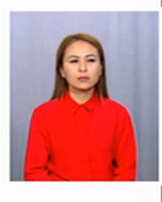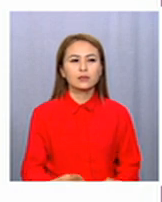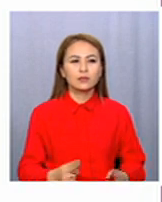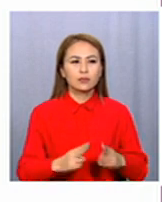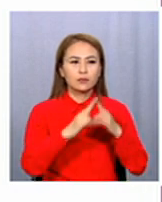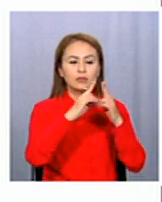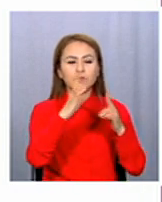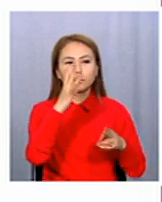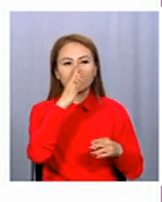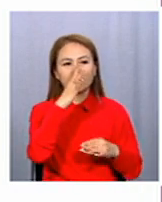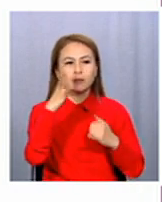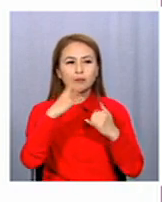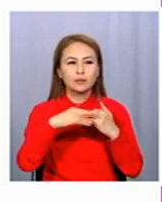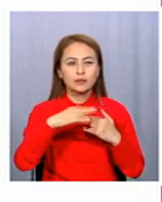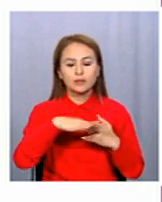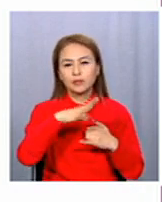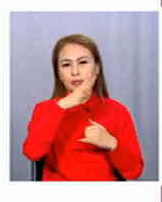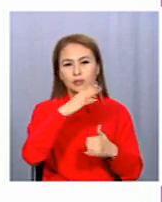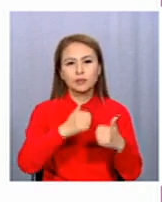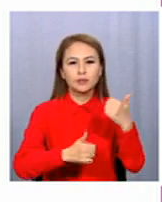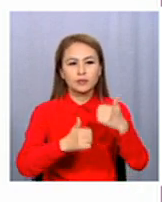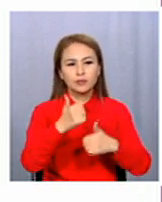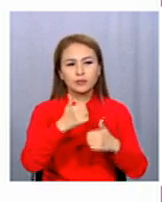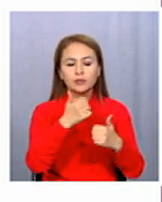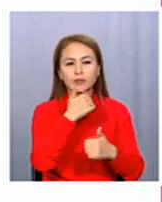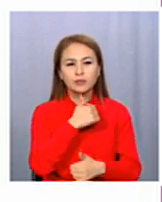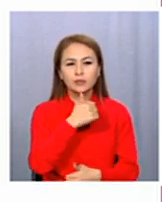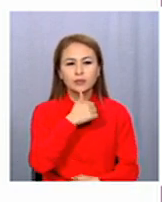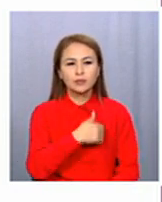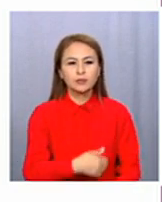пен жердегі уақытты салыстырып көрейік.